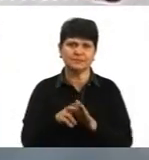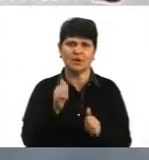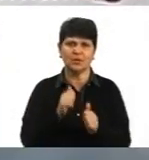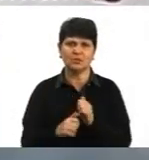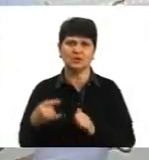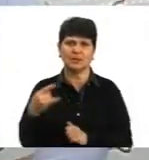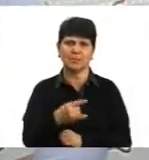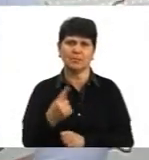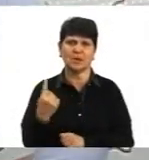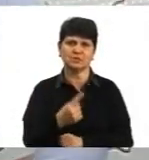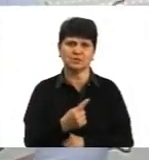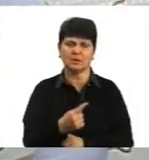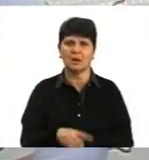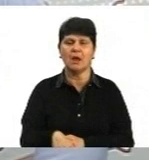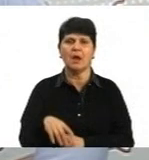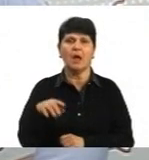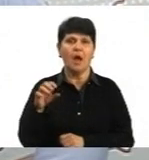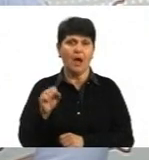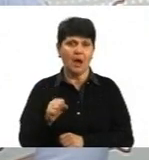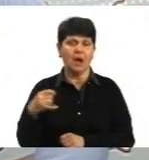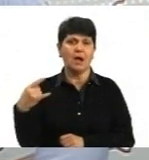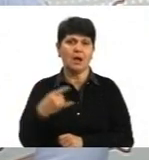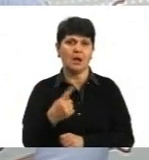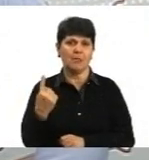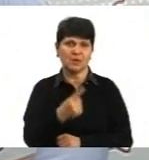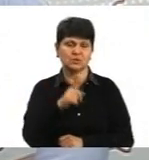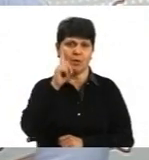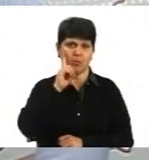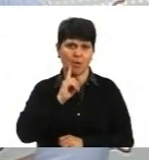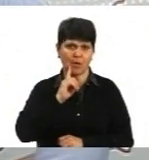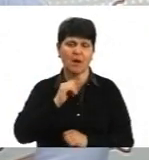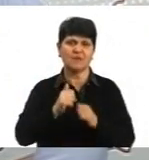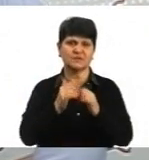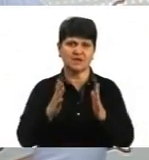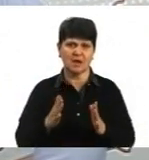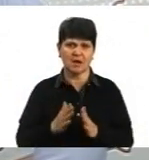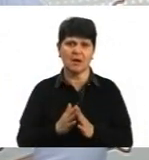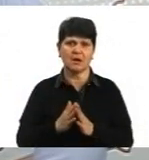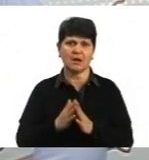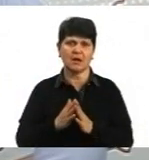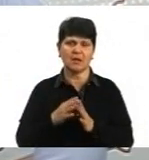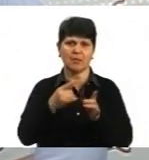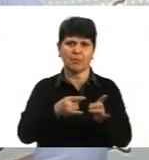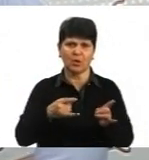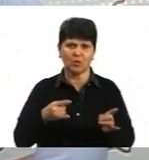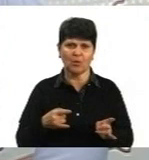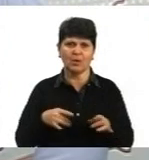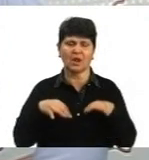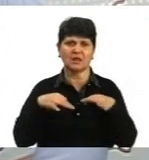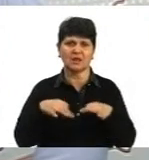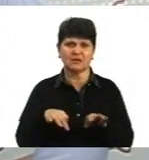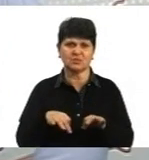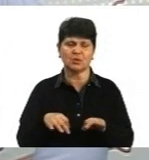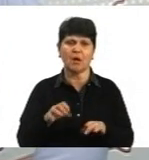робота? Маршрутні транспортні засоби у нас поки що їздять в загальному потоці транспортних засобів. Але ми плануємо розробити